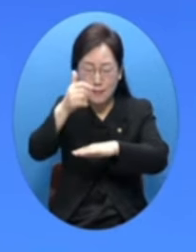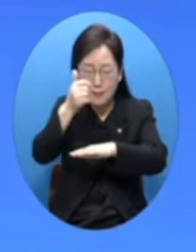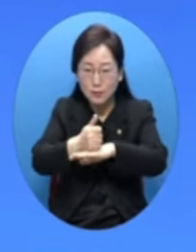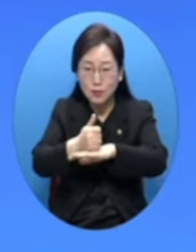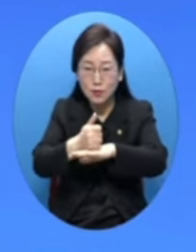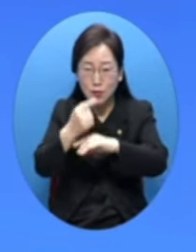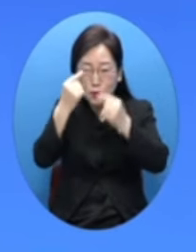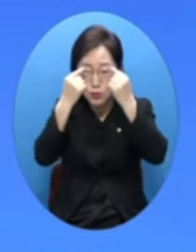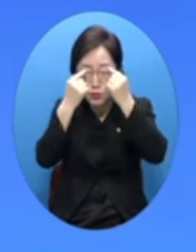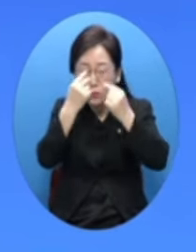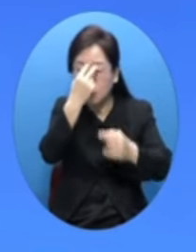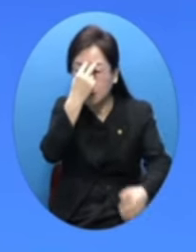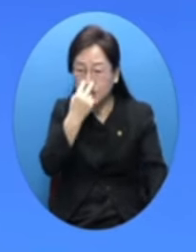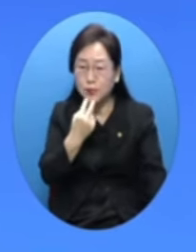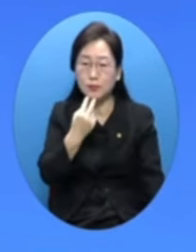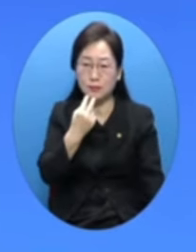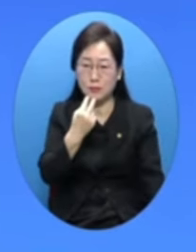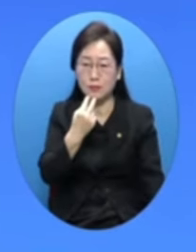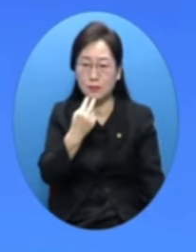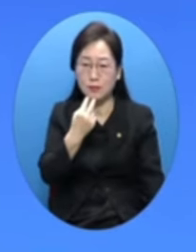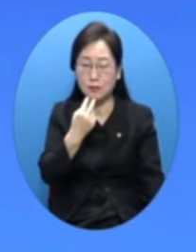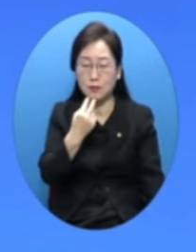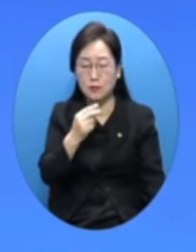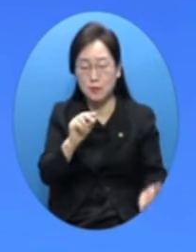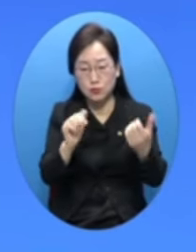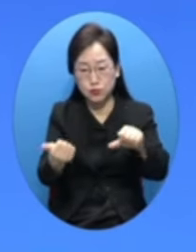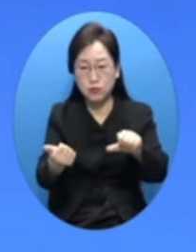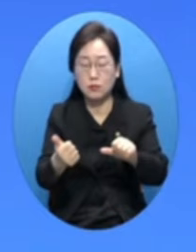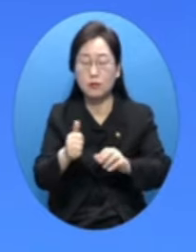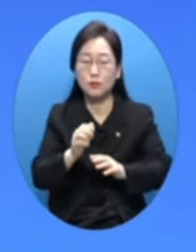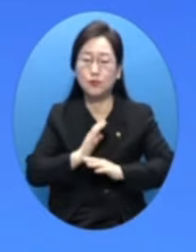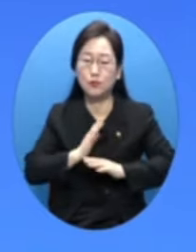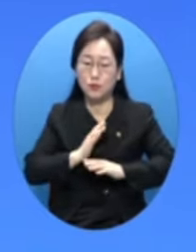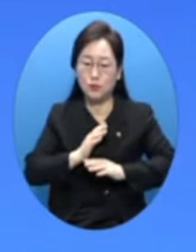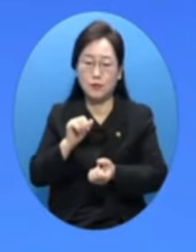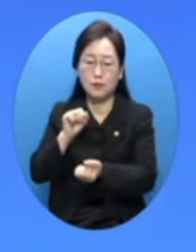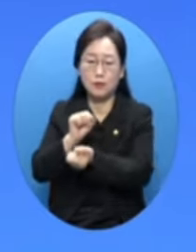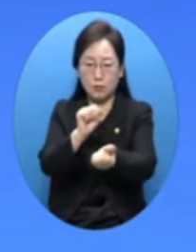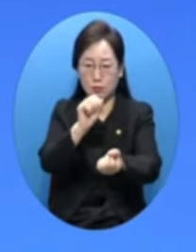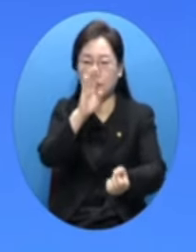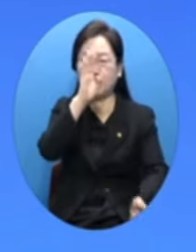눈도 멀게 되고 그리고 죽음을 맞이하는 무서운 전염병입니다.